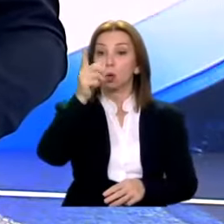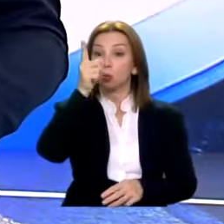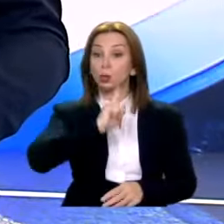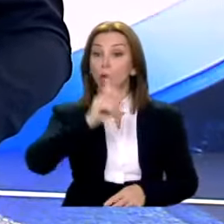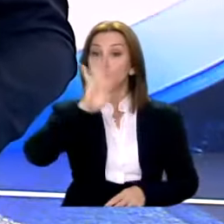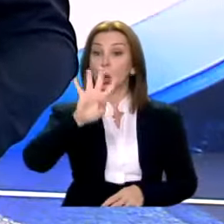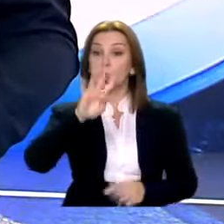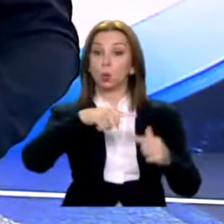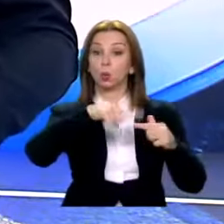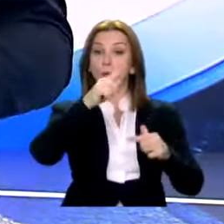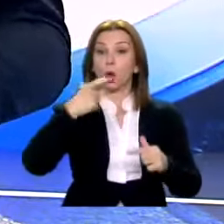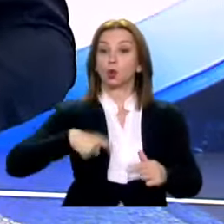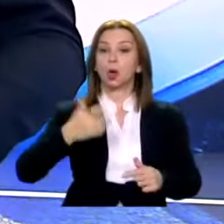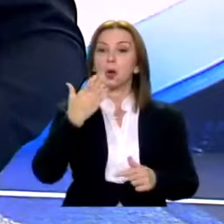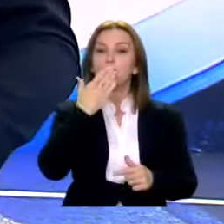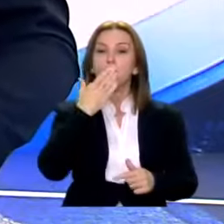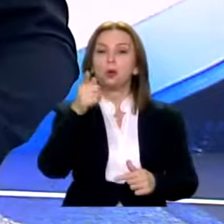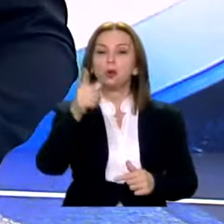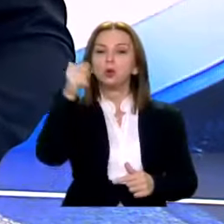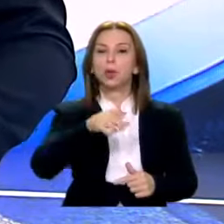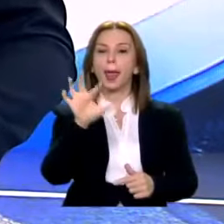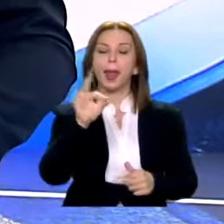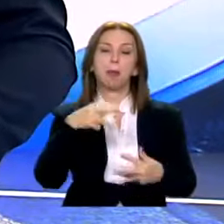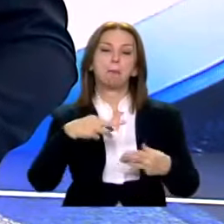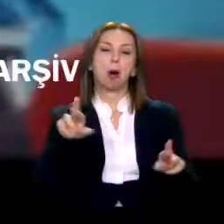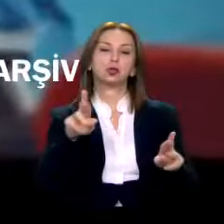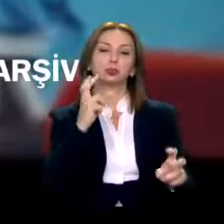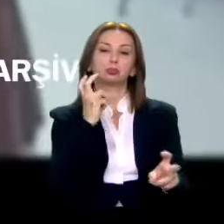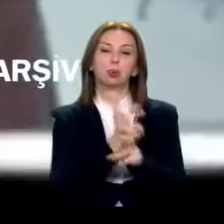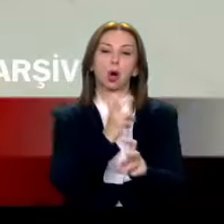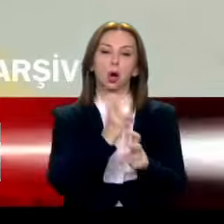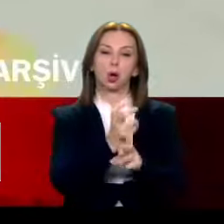özel okulların %50'sinin boş olduğu açıklandı.